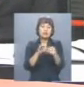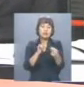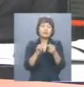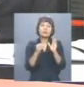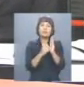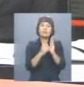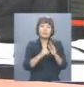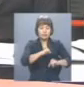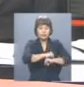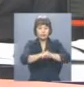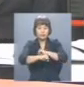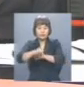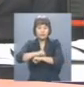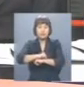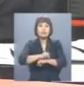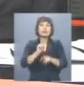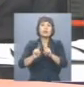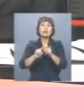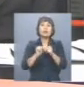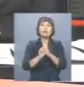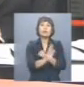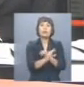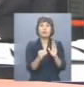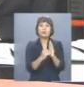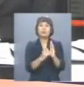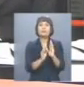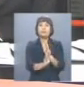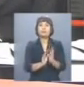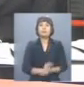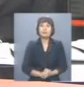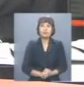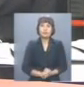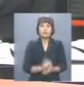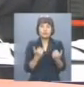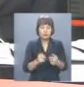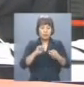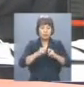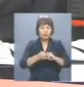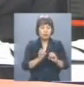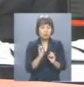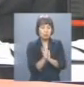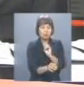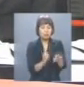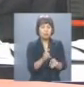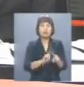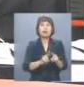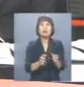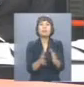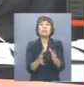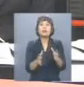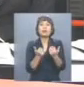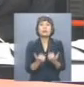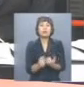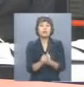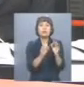ปวางไว้ถือได้ว่าเป็นทรัพย์สินของกทม.นะคะขณะเดียวกันเรื่องของปัญหาขยะก็กำลังเป็นปัญหาสำคัญในขณะนี้ค่ะเนื่องจากว่า